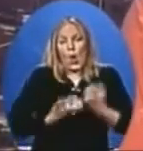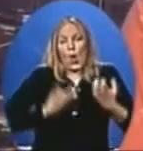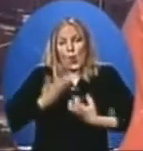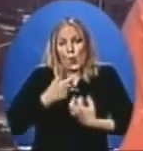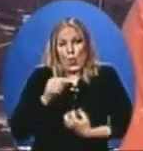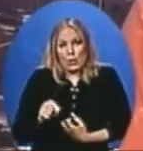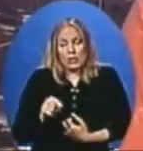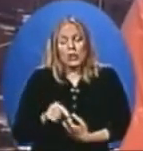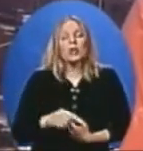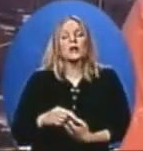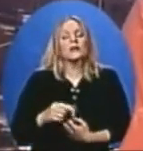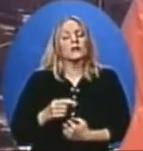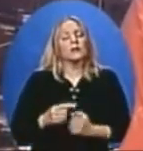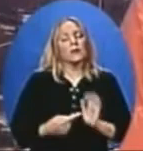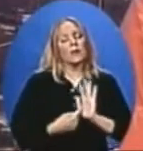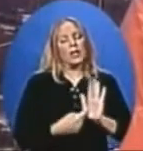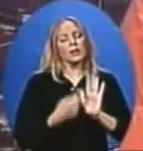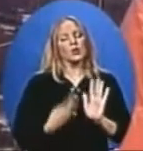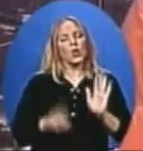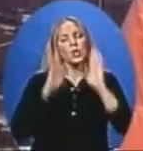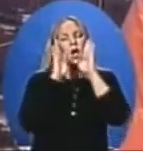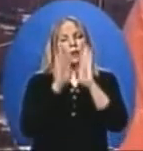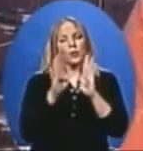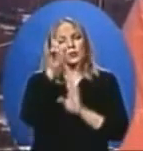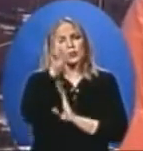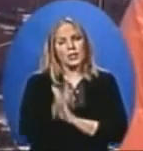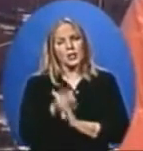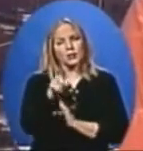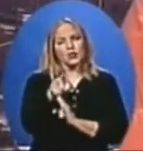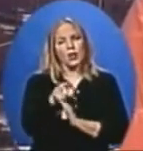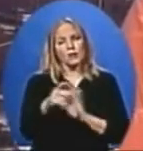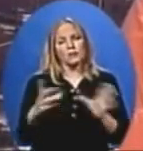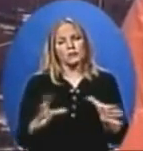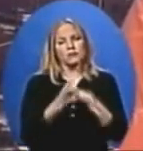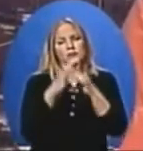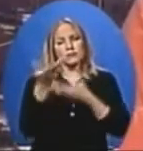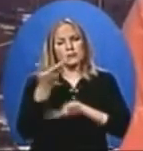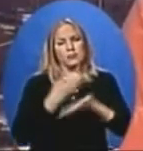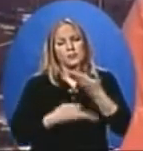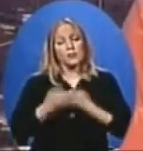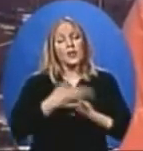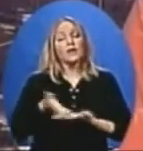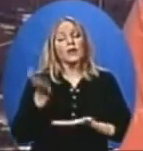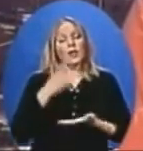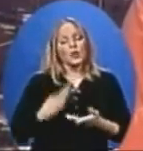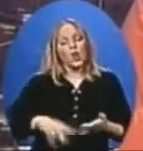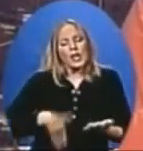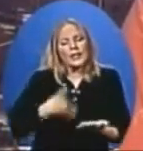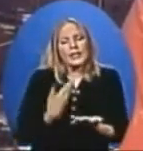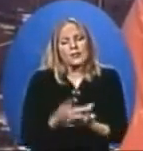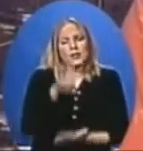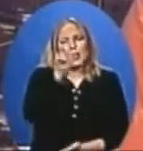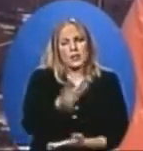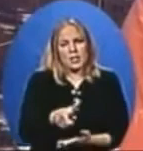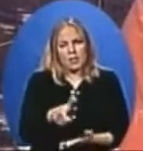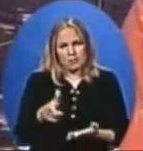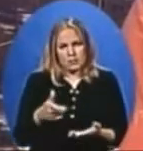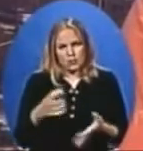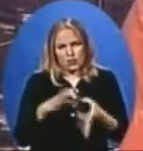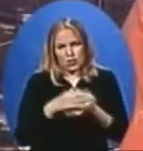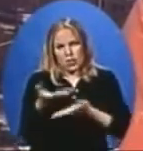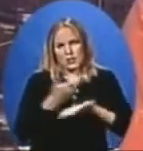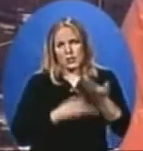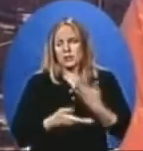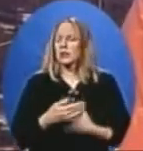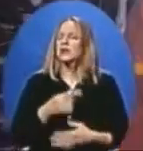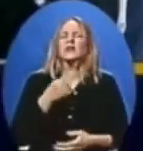ההורמון הזה מגלים יותר אמון כלפי אדם שהם מקיימים איתו אינטראקציה, והם גם יותר נדיבים כלפי אדם שהם מקיימים איתו